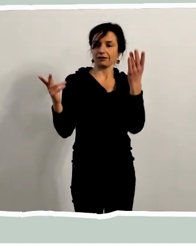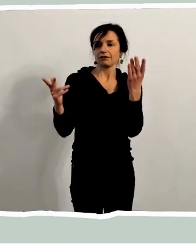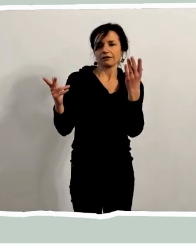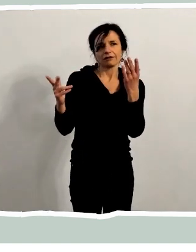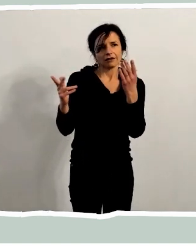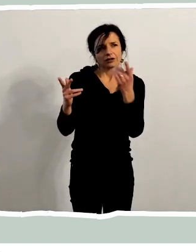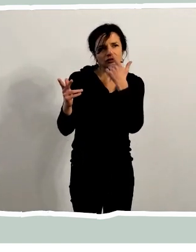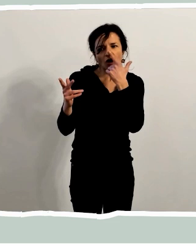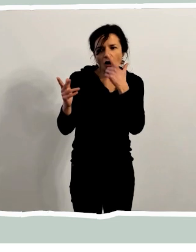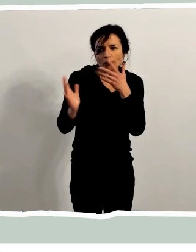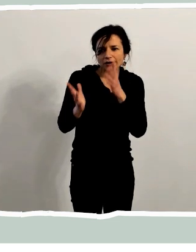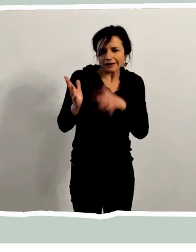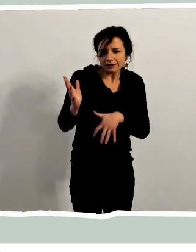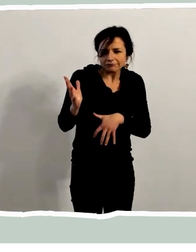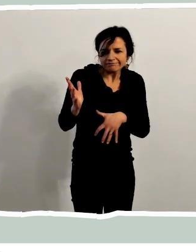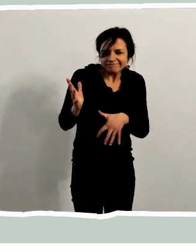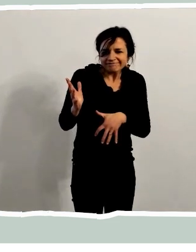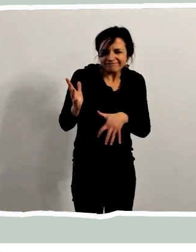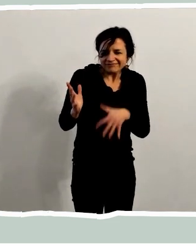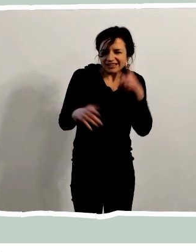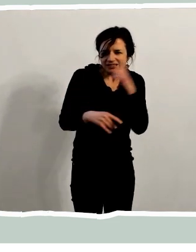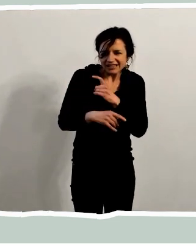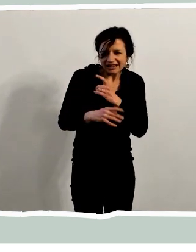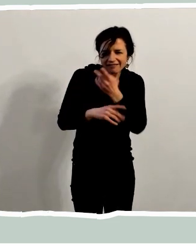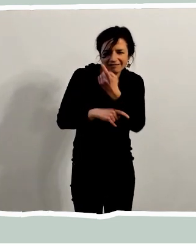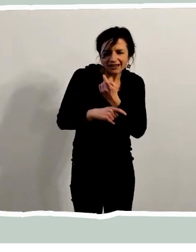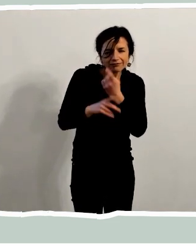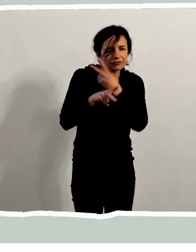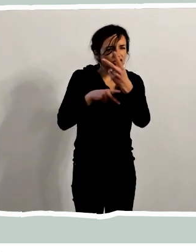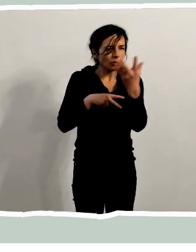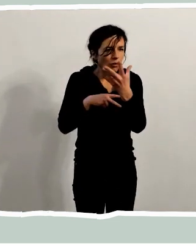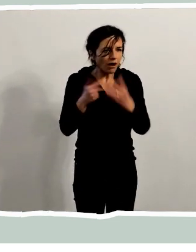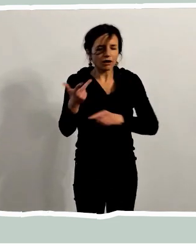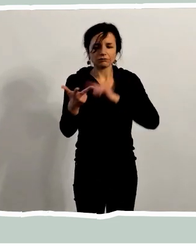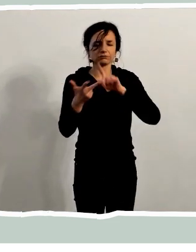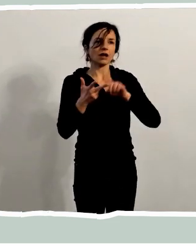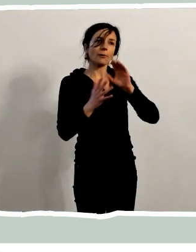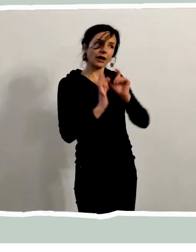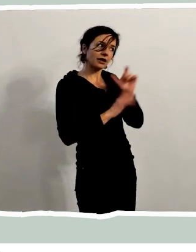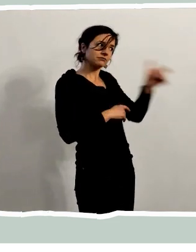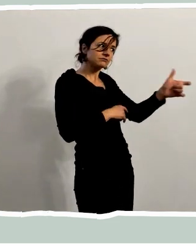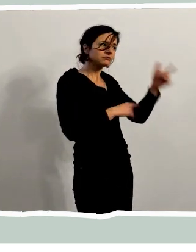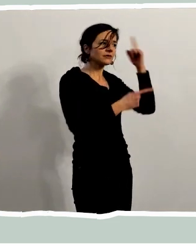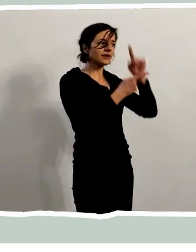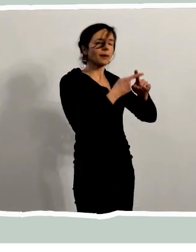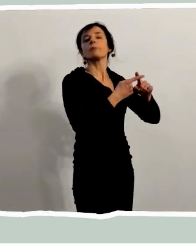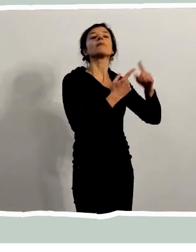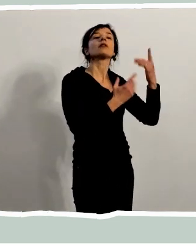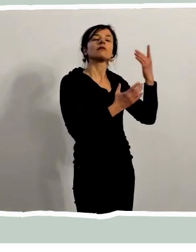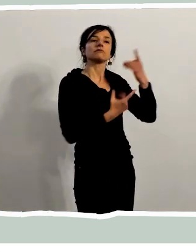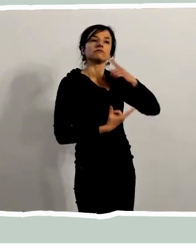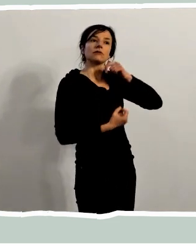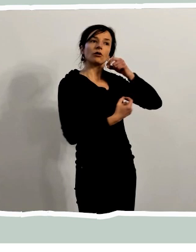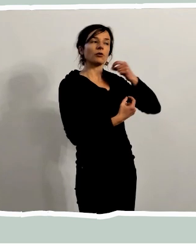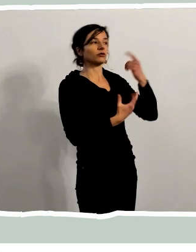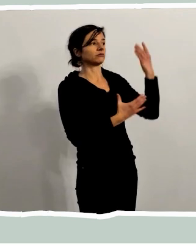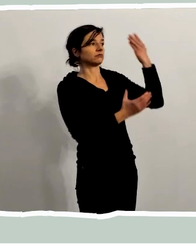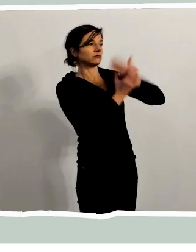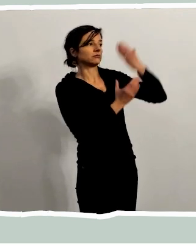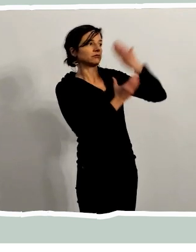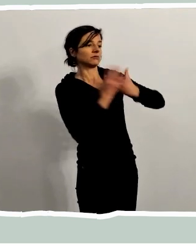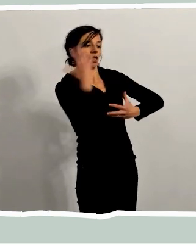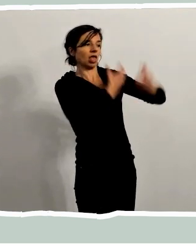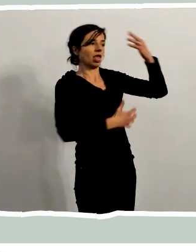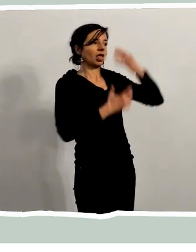le docteur Vaudin donc, vous présentera les perturbateurs endocriniens. Puis ensuite, je reprendrai la parole pour essayer de voir quelles